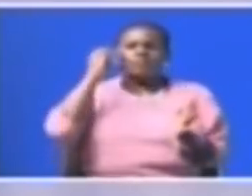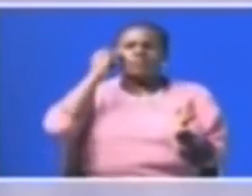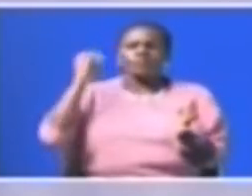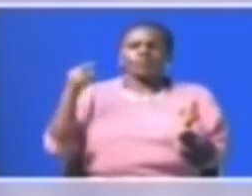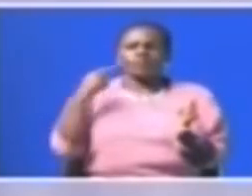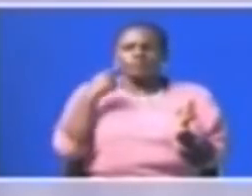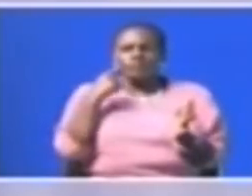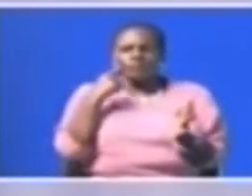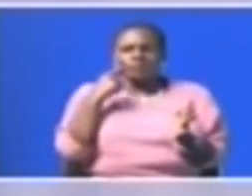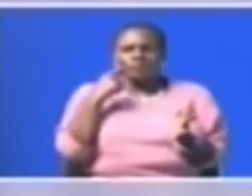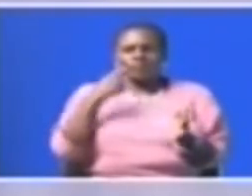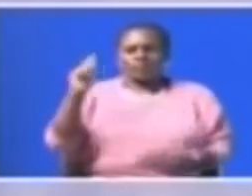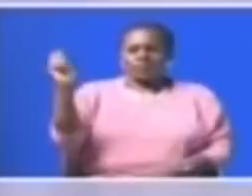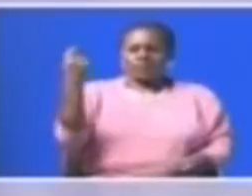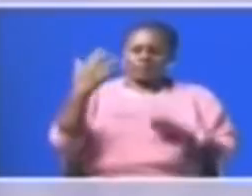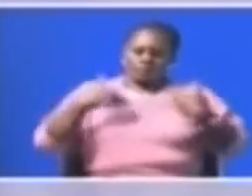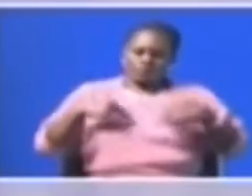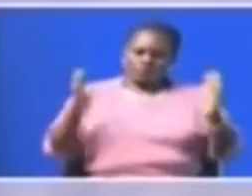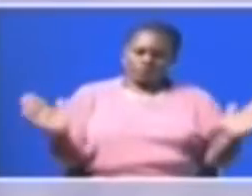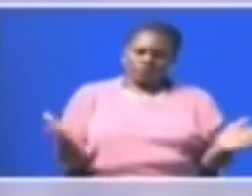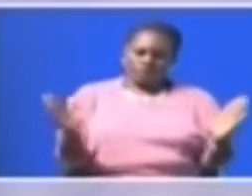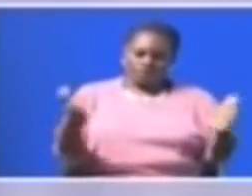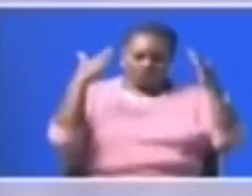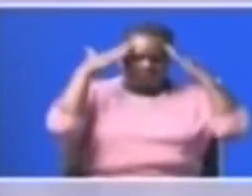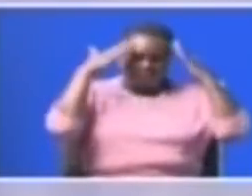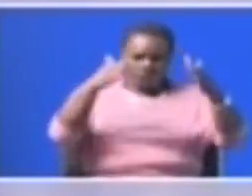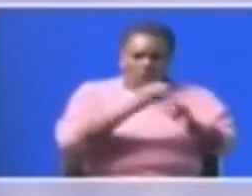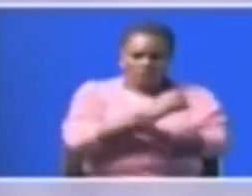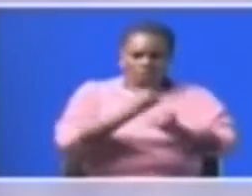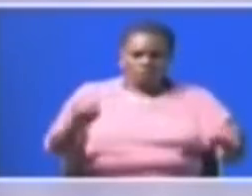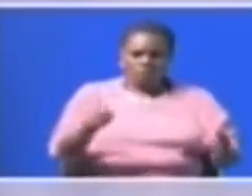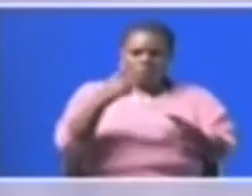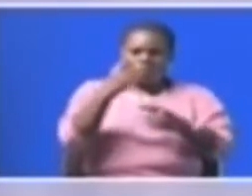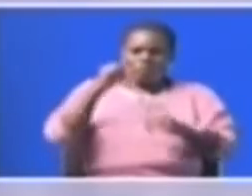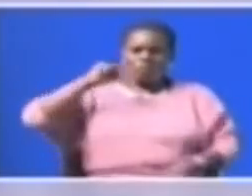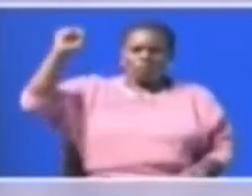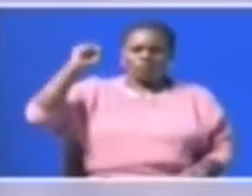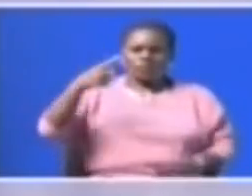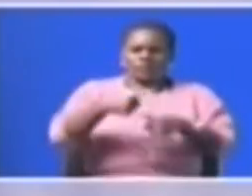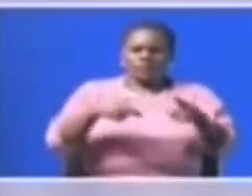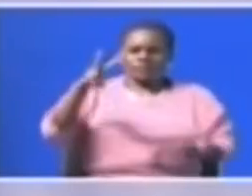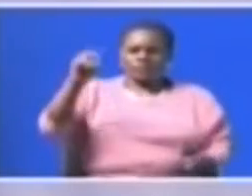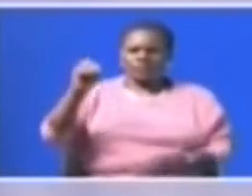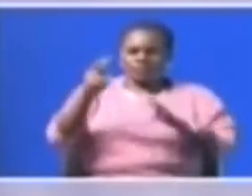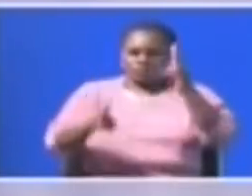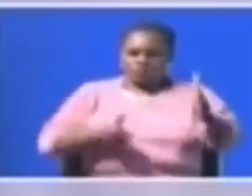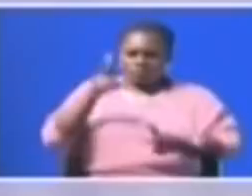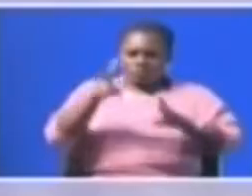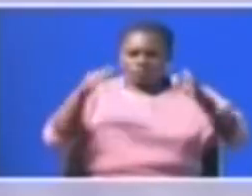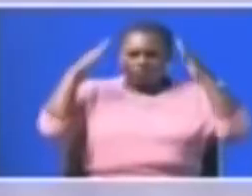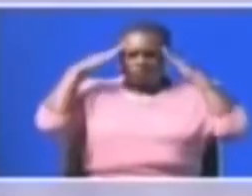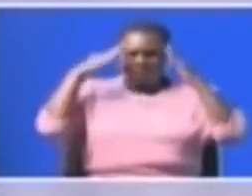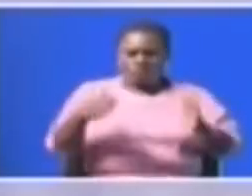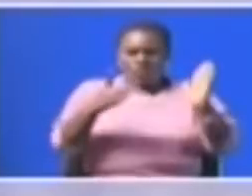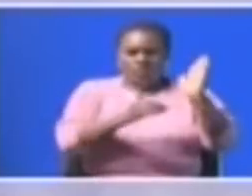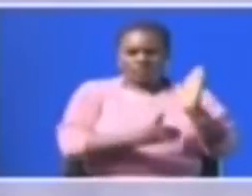Meresha Owiti. Wakenya wamehimizwa kutotilia manani siasa za mwaka 2022 na badala yake wazingatie